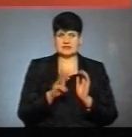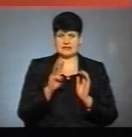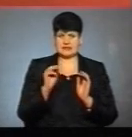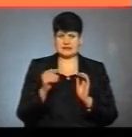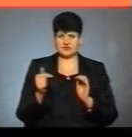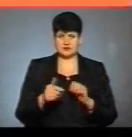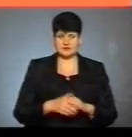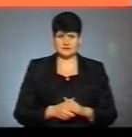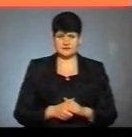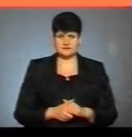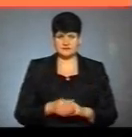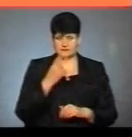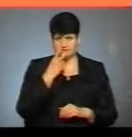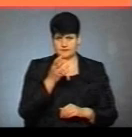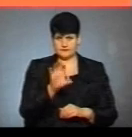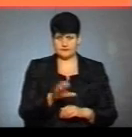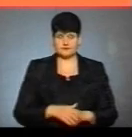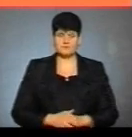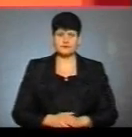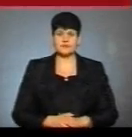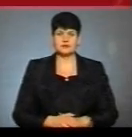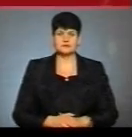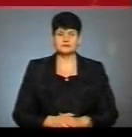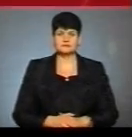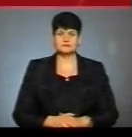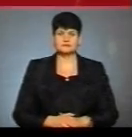гривень. Дивимося відеоматеріал.